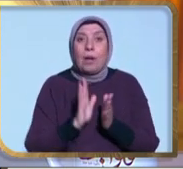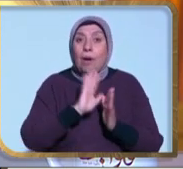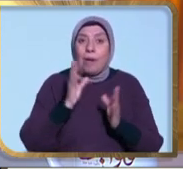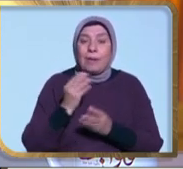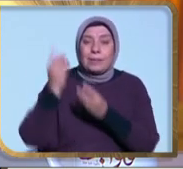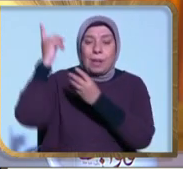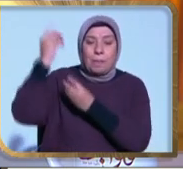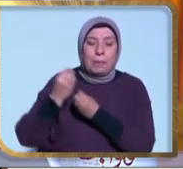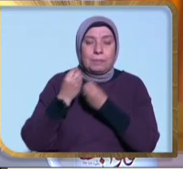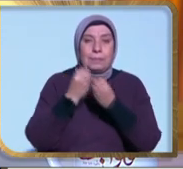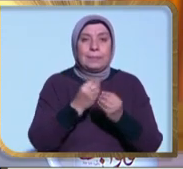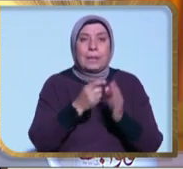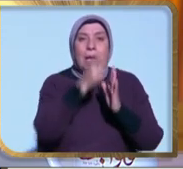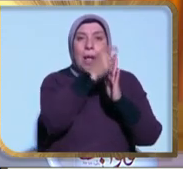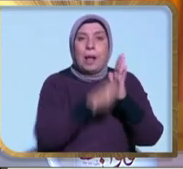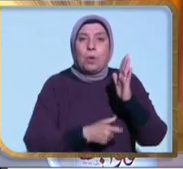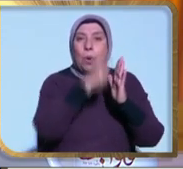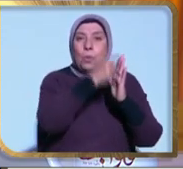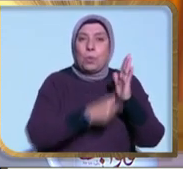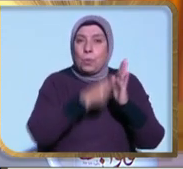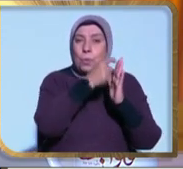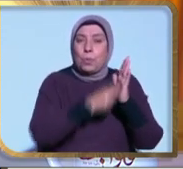يوافق عندنا العيد